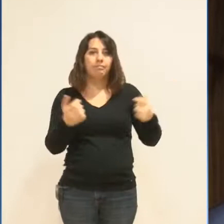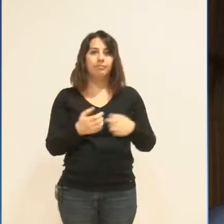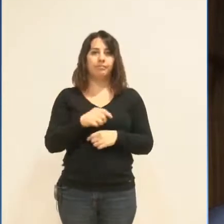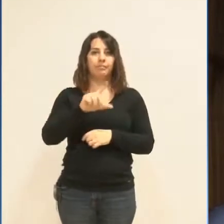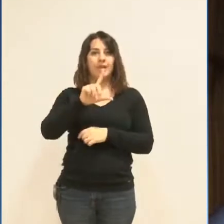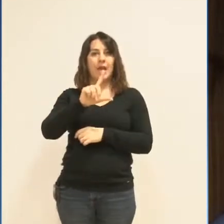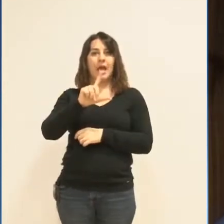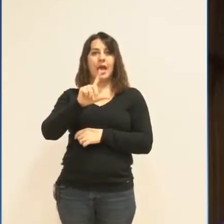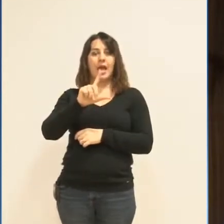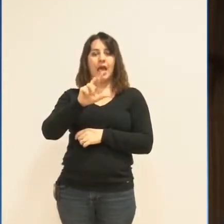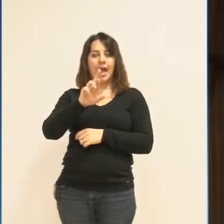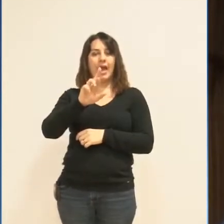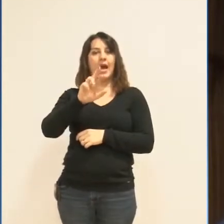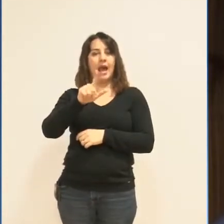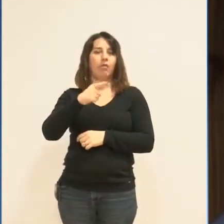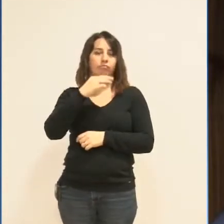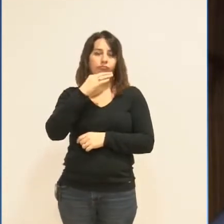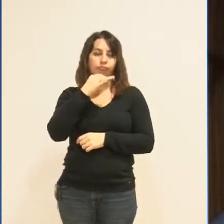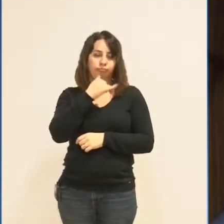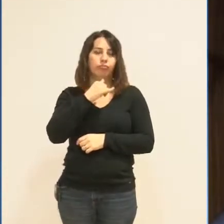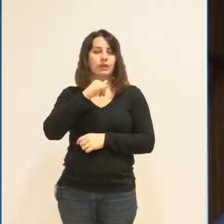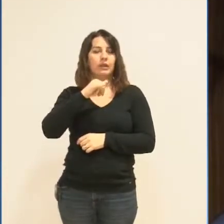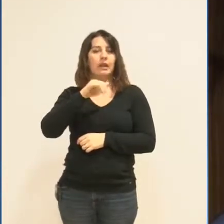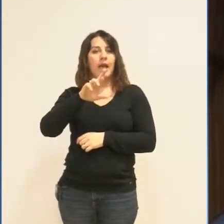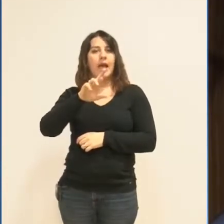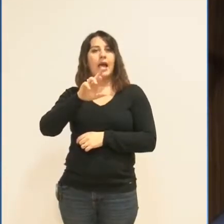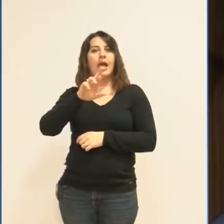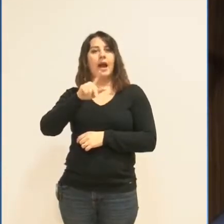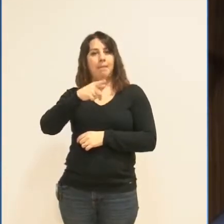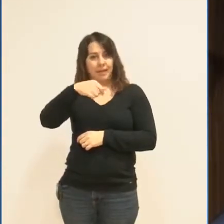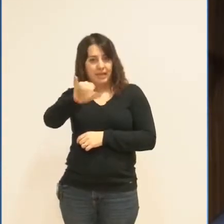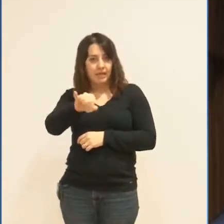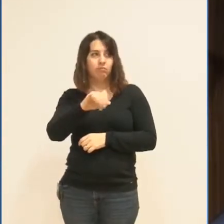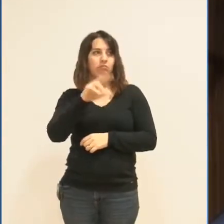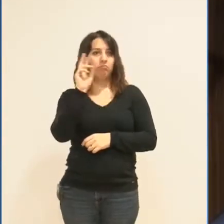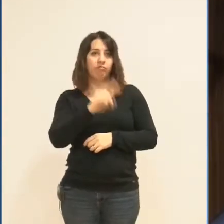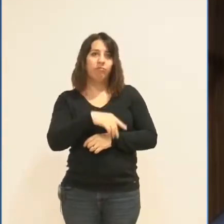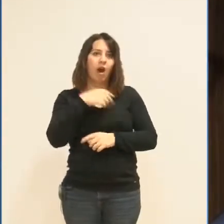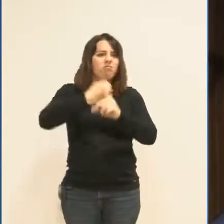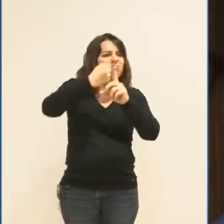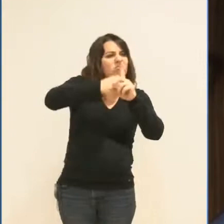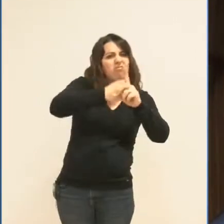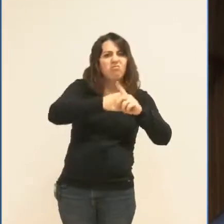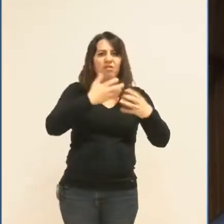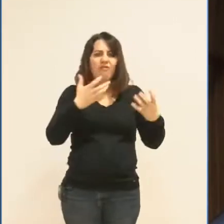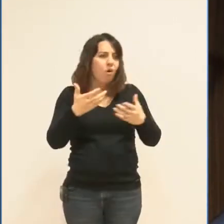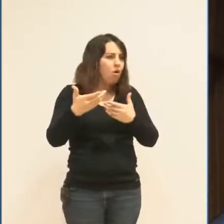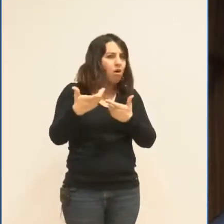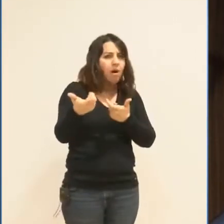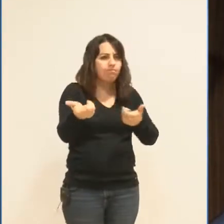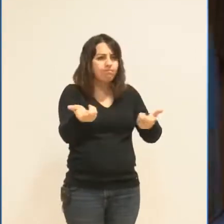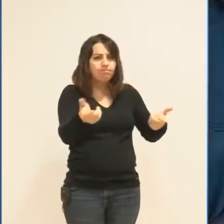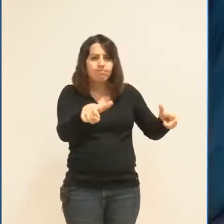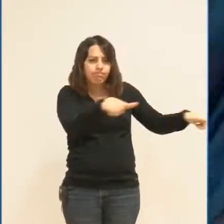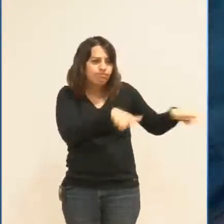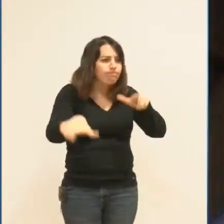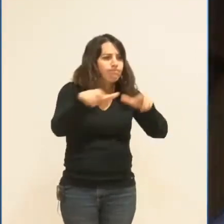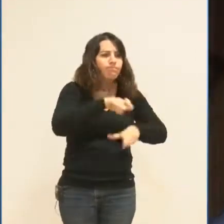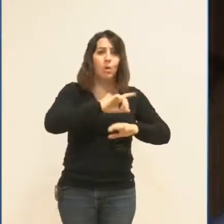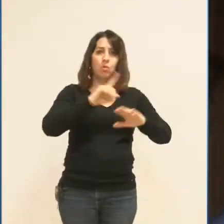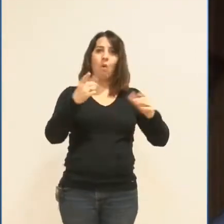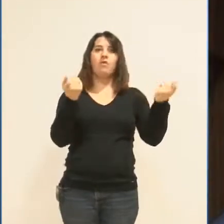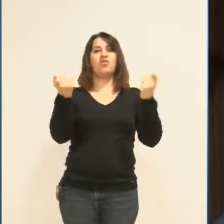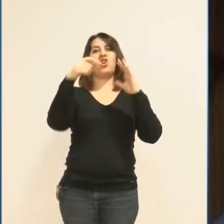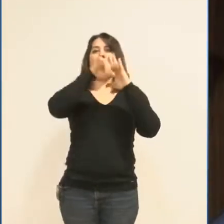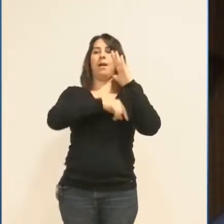RPLI, excusez-moi, ne fait donc pas la chasse à la publicité, mais il prévoit de l'encadrer. Il est vrai que la liste des restrictions